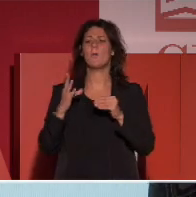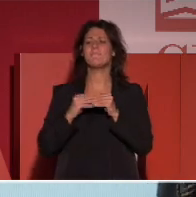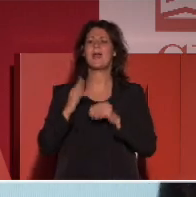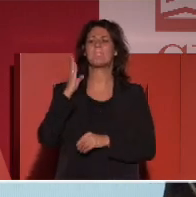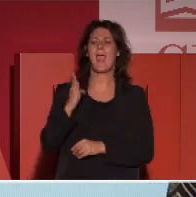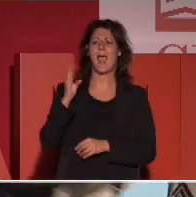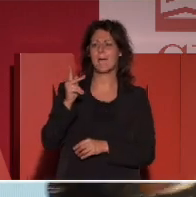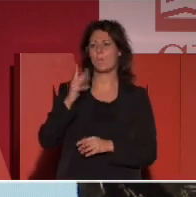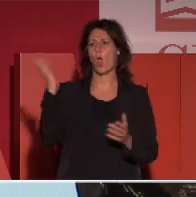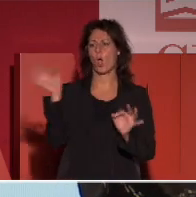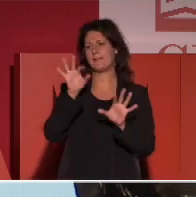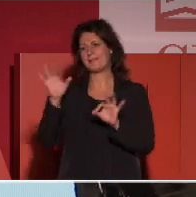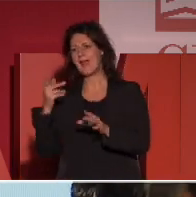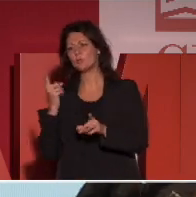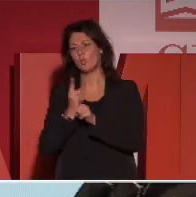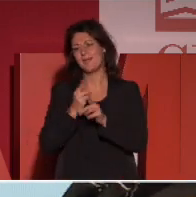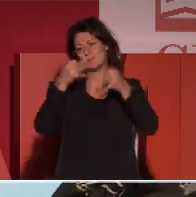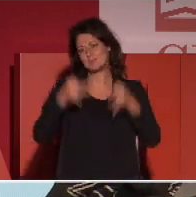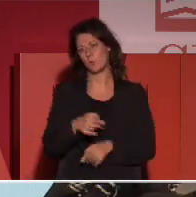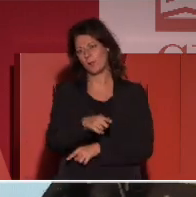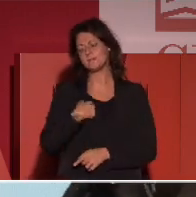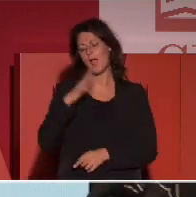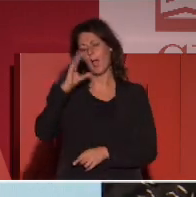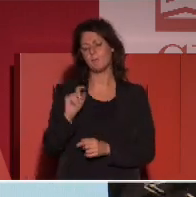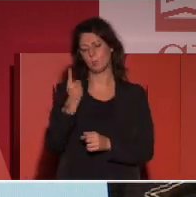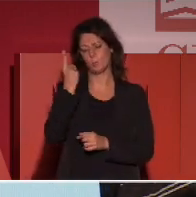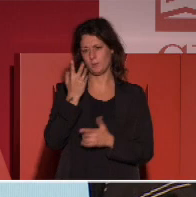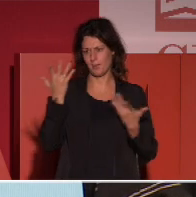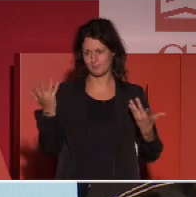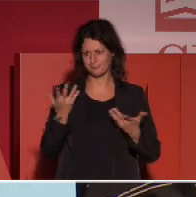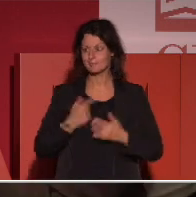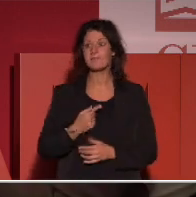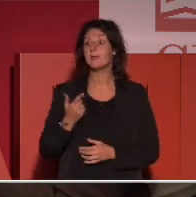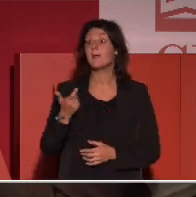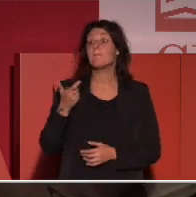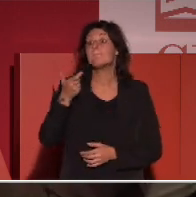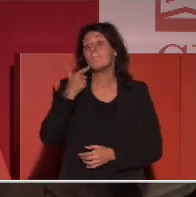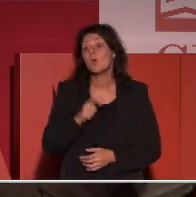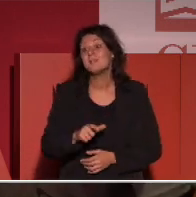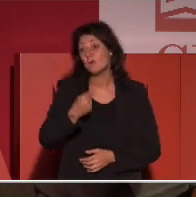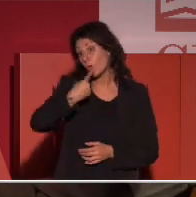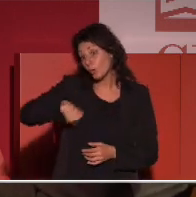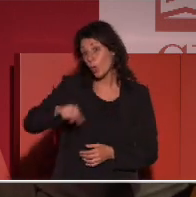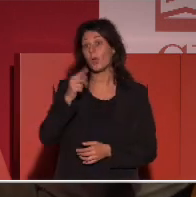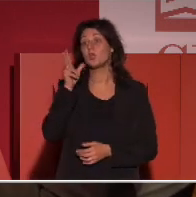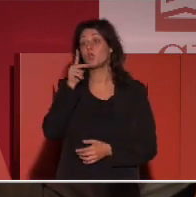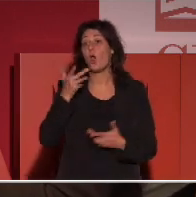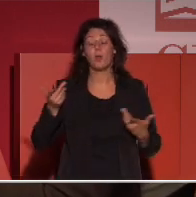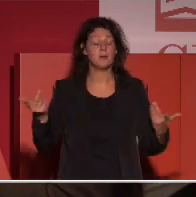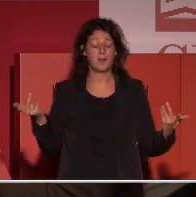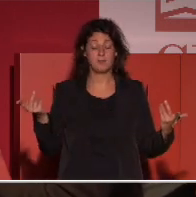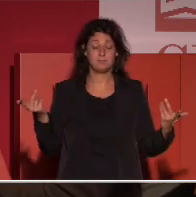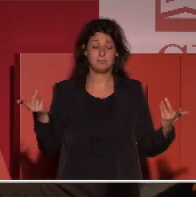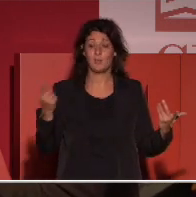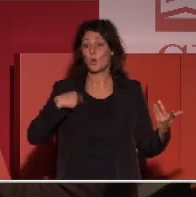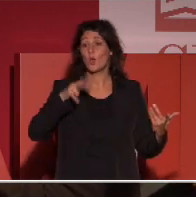ogni tanto ma me lo dice sempre anche il mio marito perché noi donne non siamo portate per il backup noi donne siamo